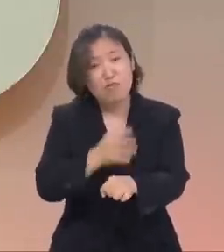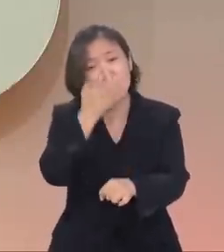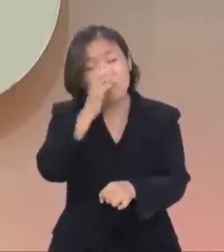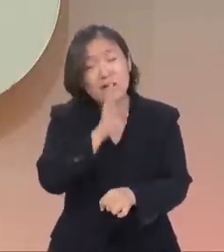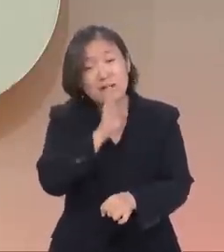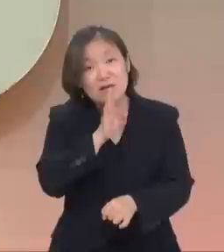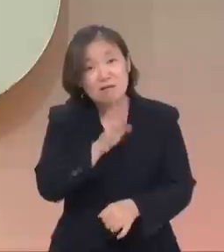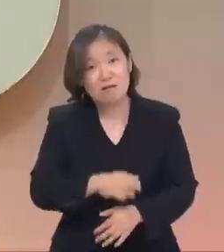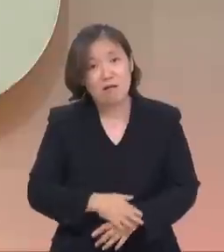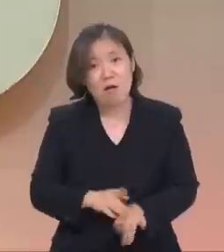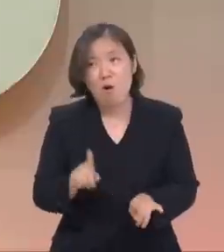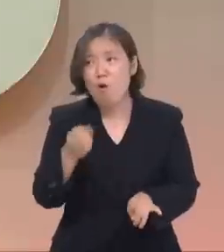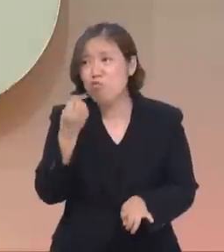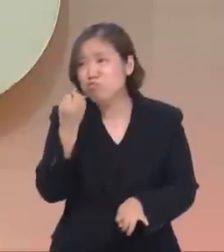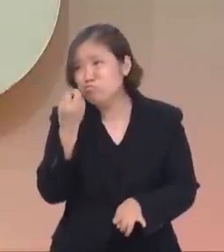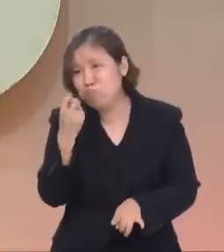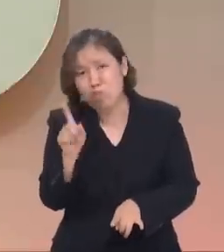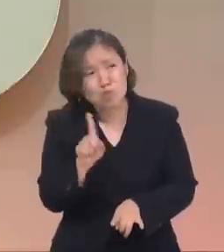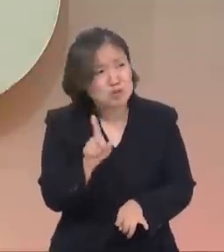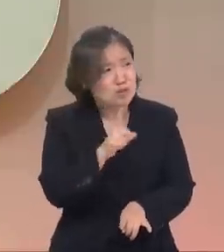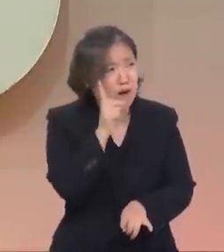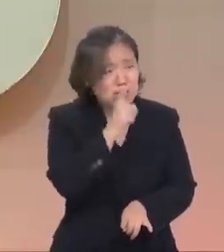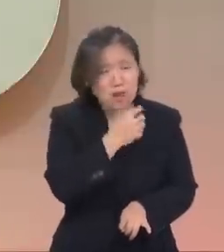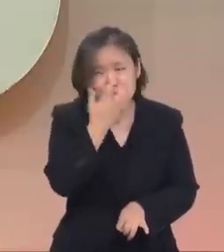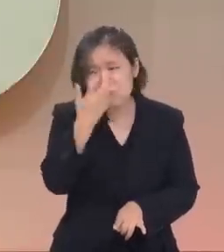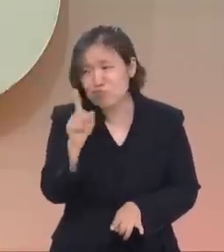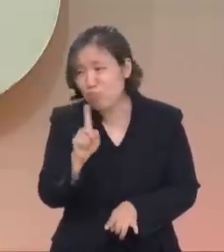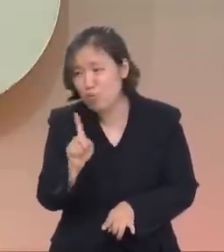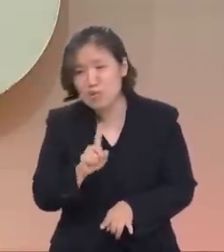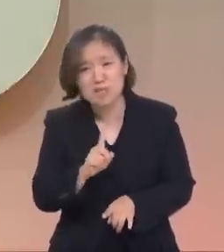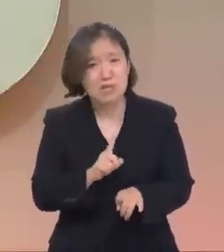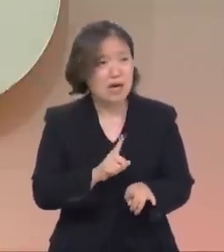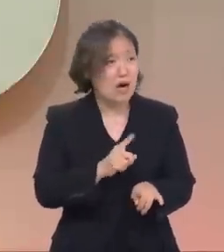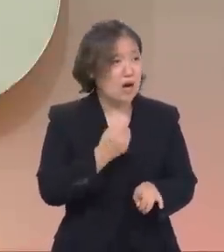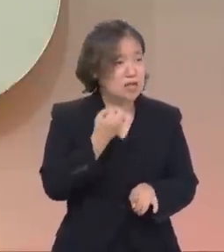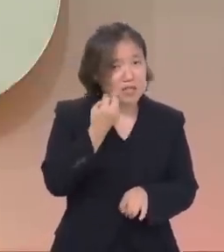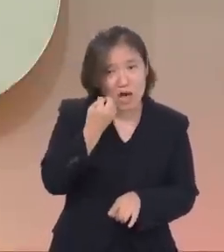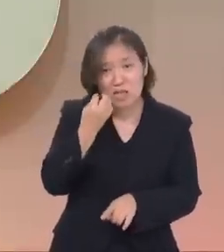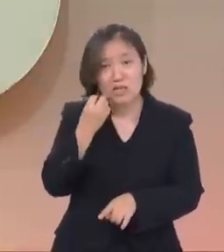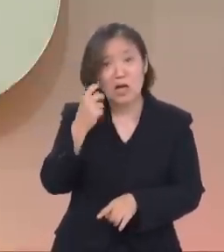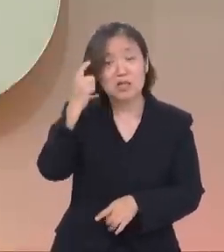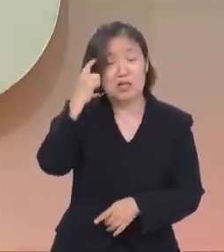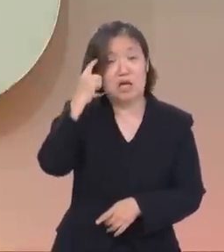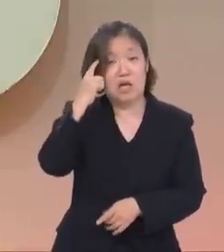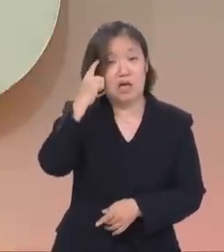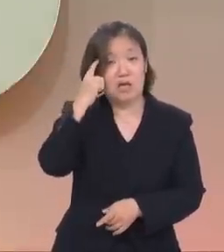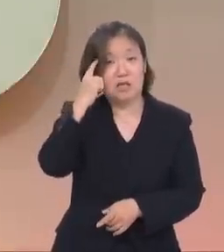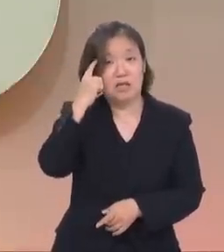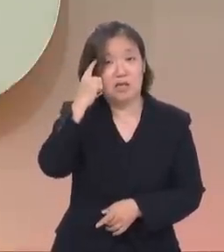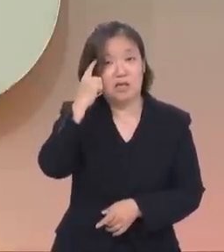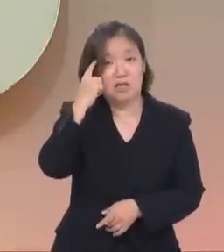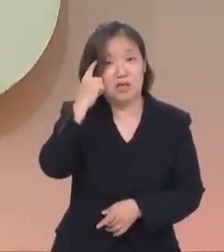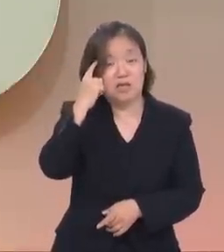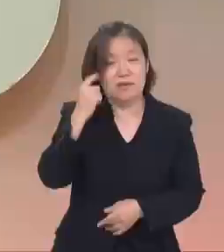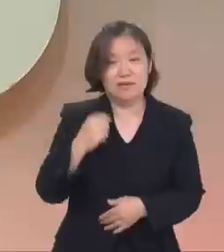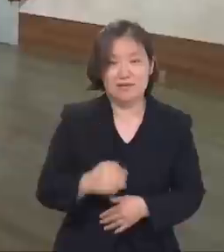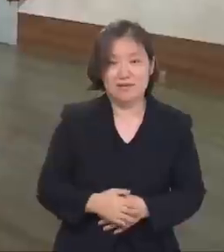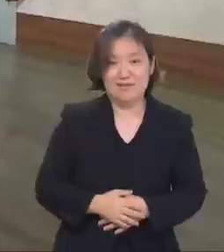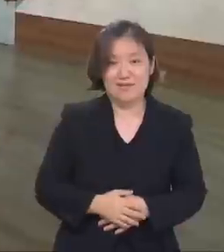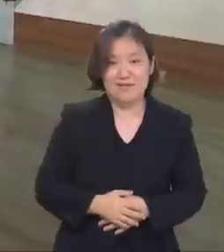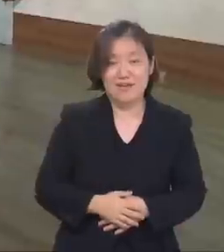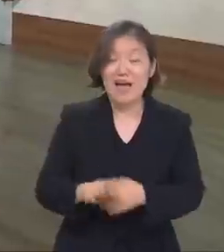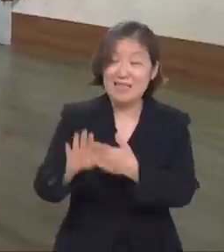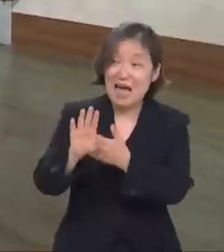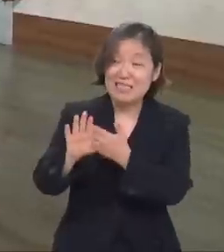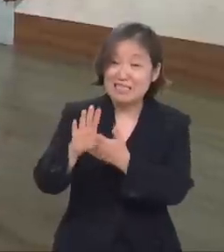이게 무슨 일인가 이게 무술인가 왜 이런 이런 요상한 꿈을 꿨나 그래서 같이